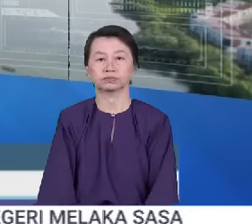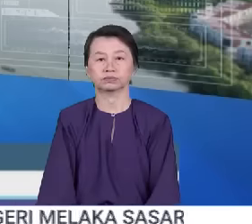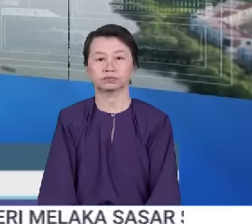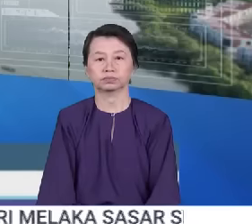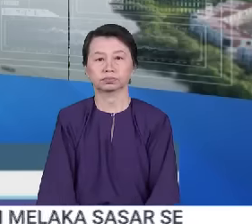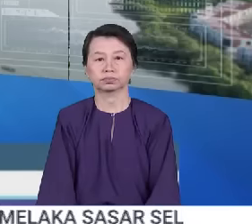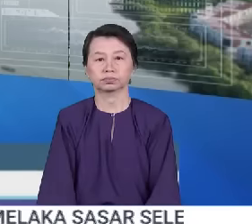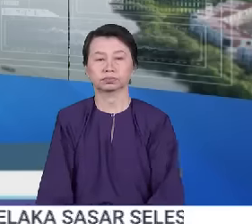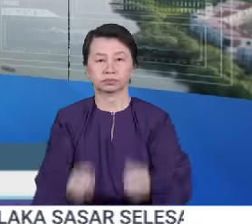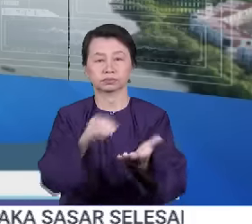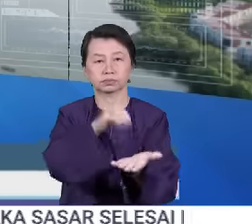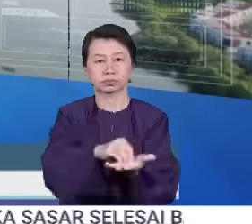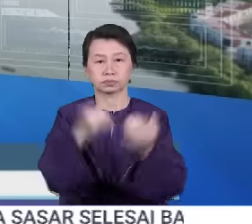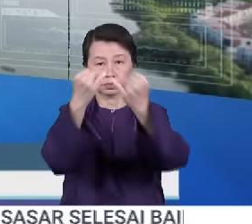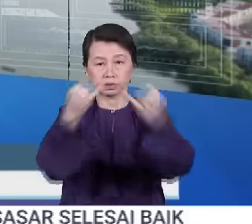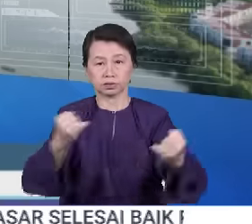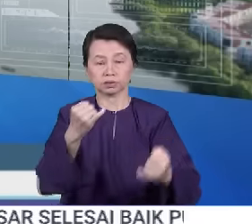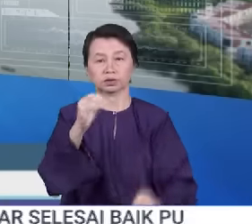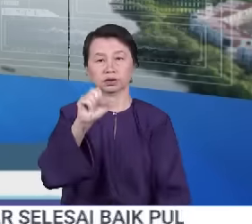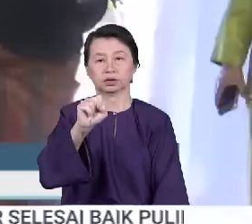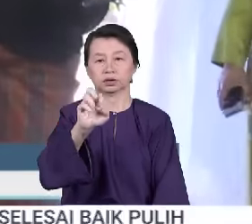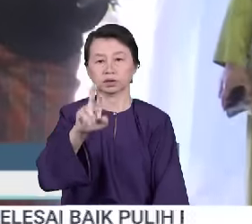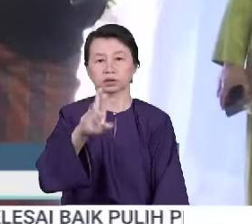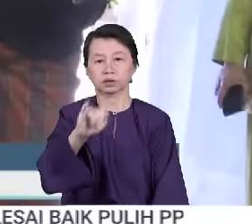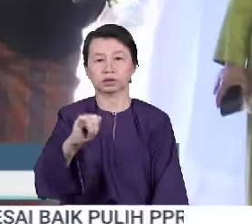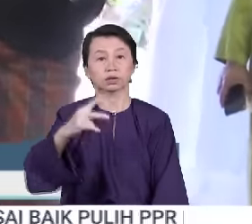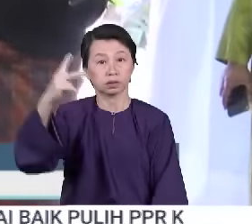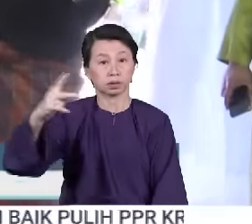Jasni bertempat di Istana Seri Kinabalu.